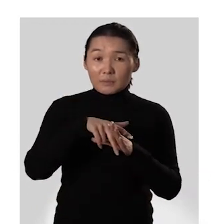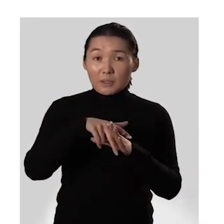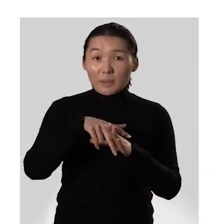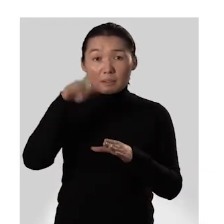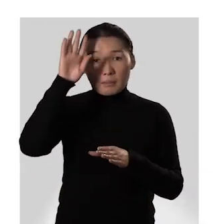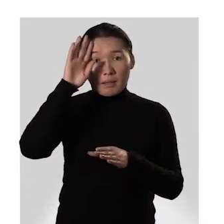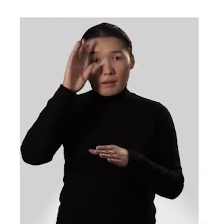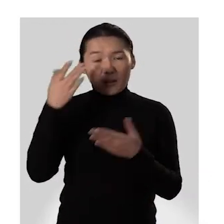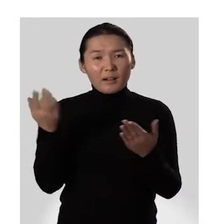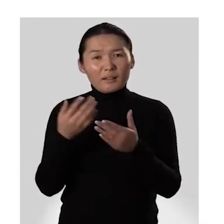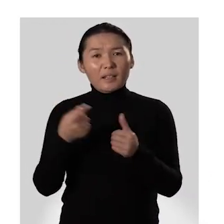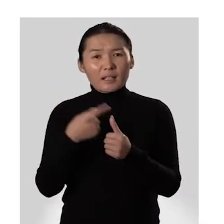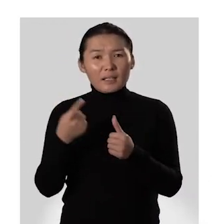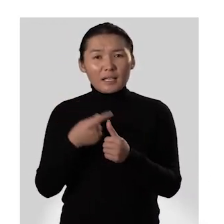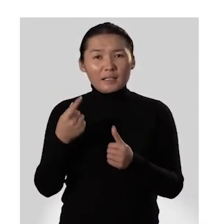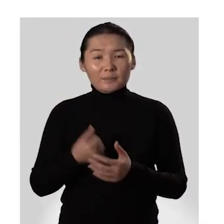кандай аталат?